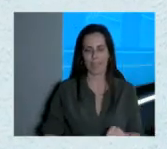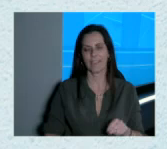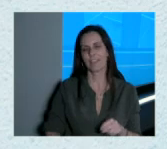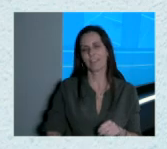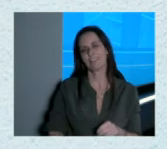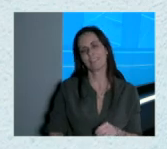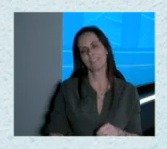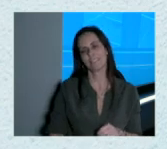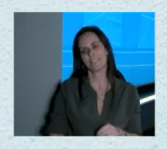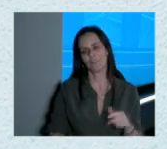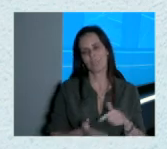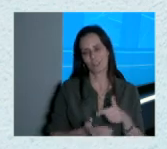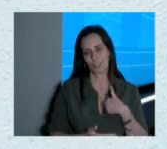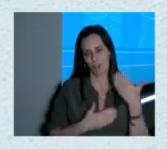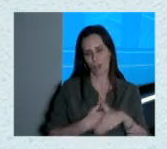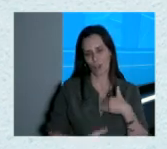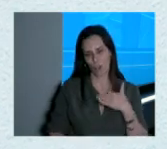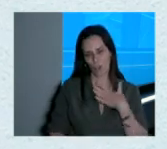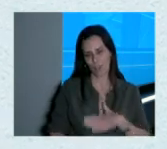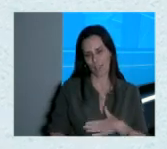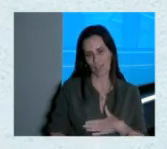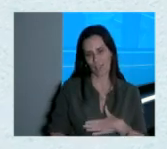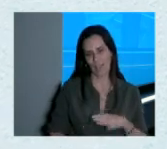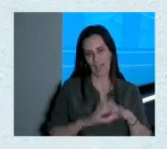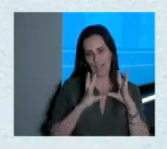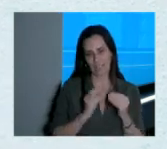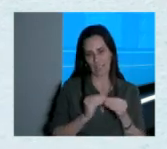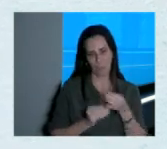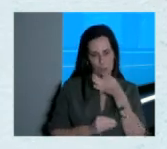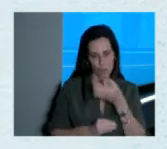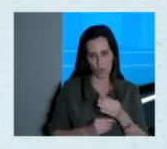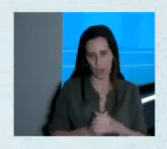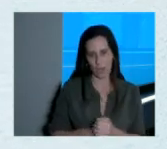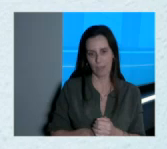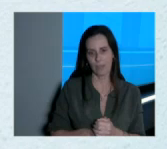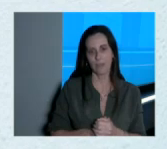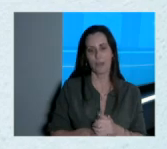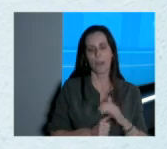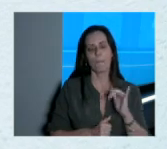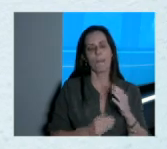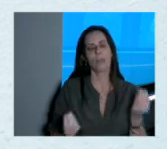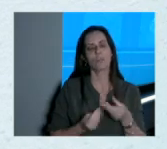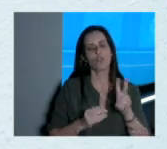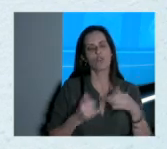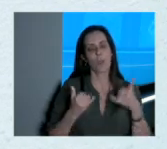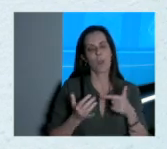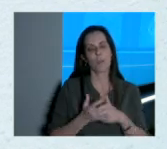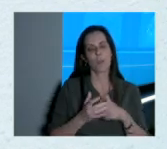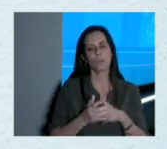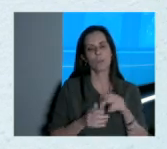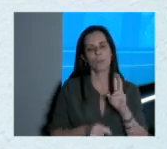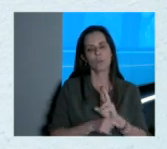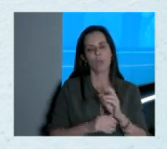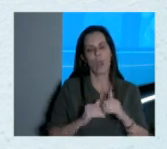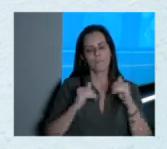2. בגלל שאני אחרונה, אז אני רוצה קצת לסכם ולשאול שאלה. מהם האמצעים הקיימים היום על מנת להבטיח